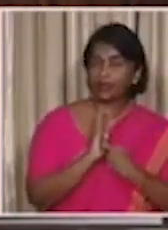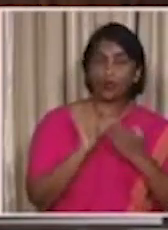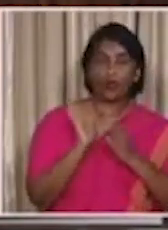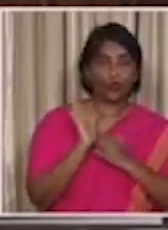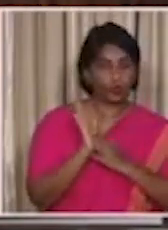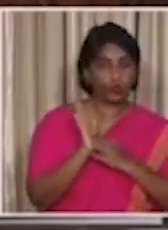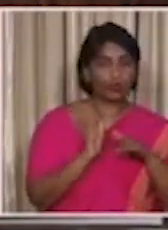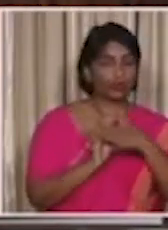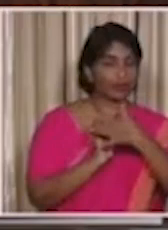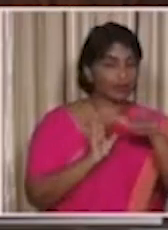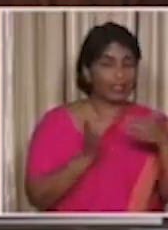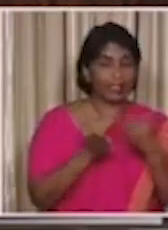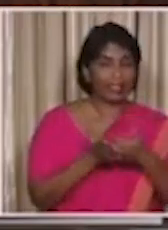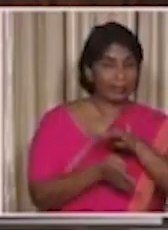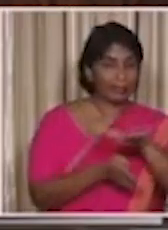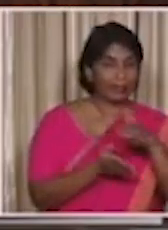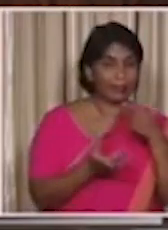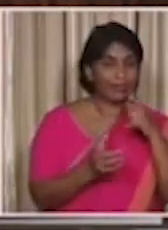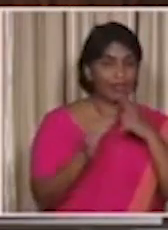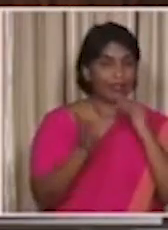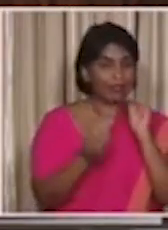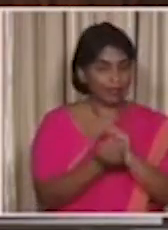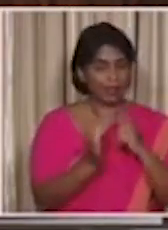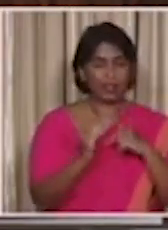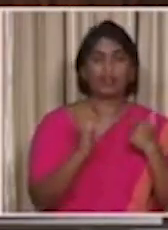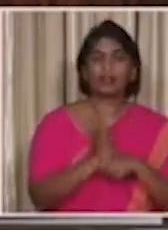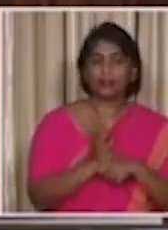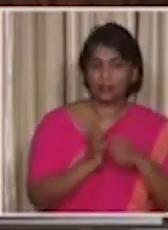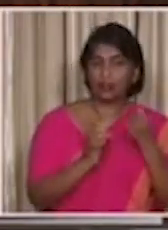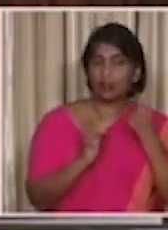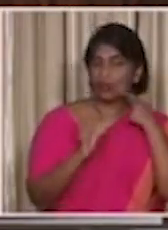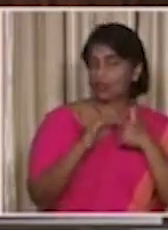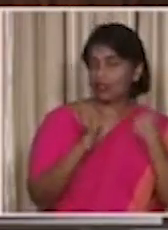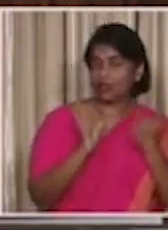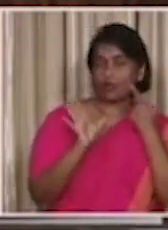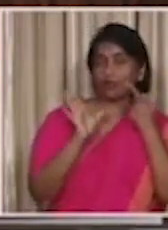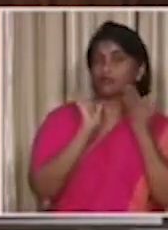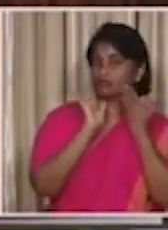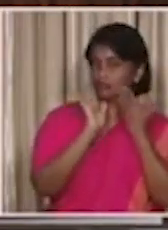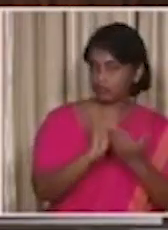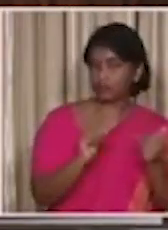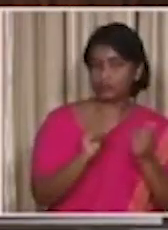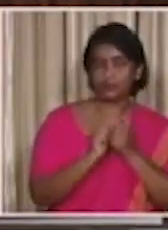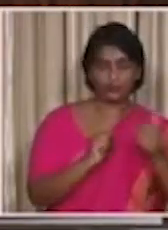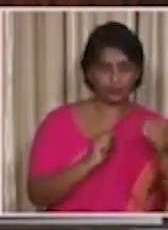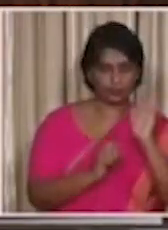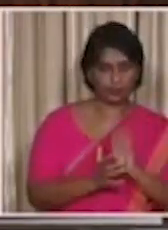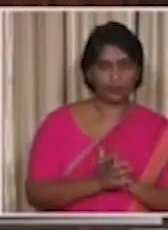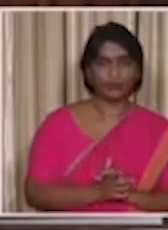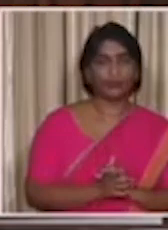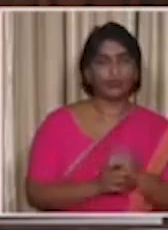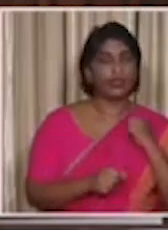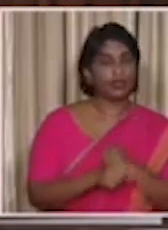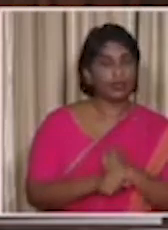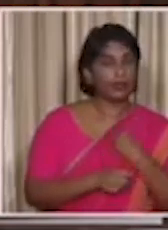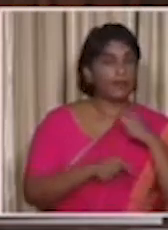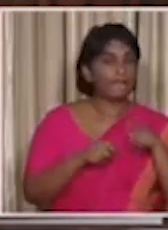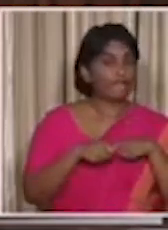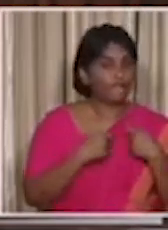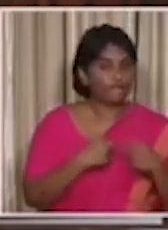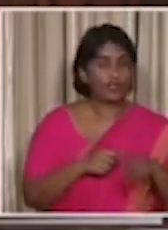මුතුරාජවෙල සංරක්ෂණ පනත, ආර්ථිකය සම්බන්ධිත නව අනපනත් හඳුන්වා දෙන්නට කටයුතු කරමින් යනවා. රාජ්‍ය වියදම්